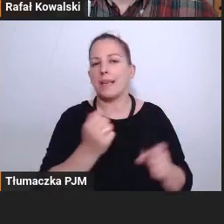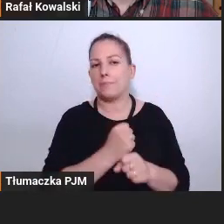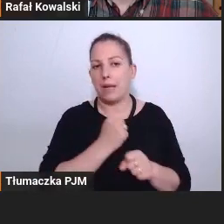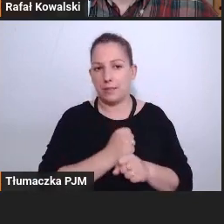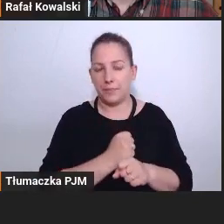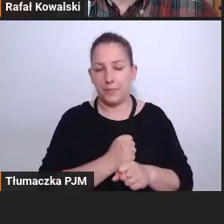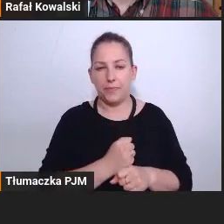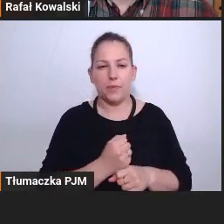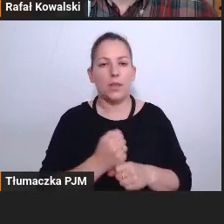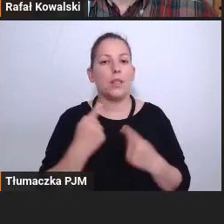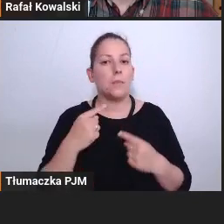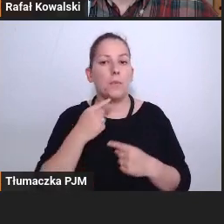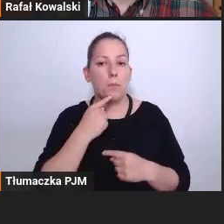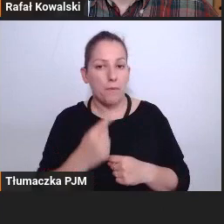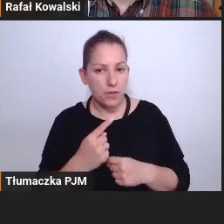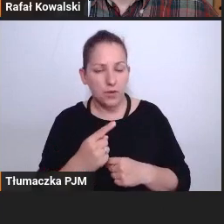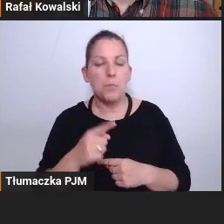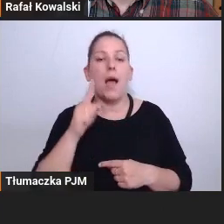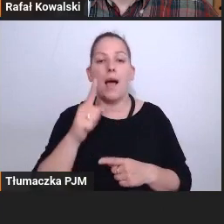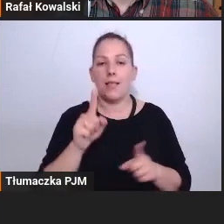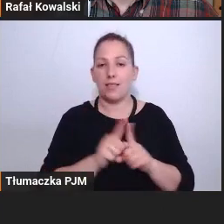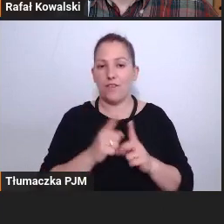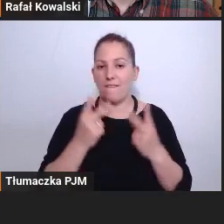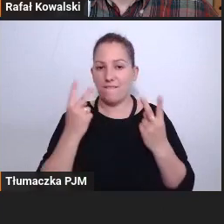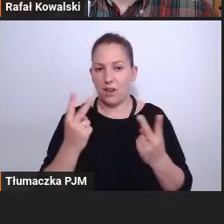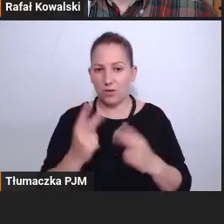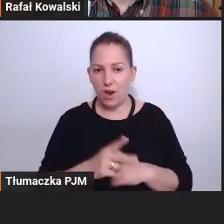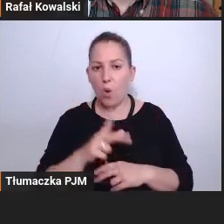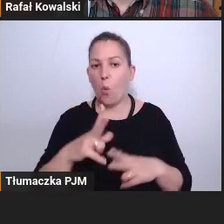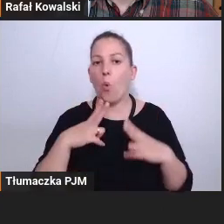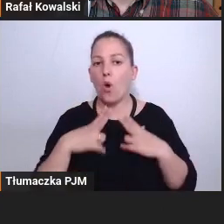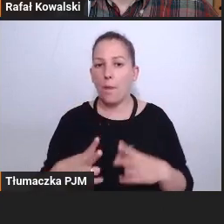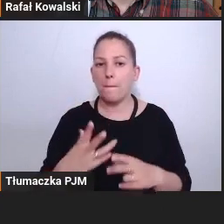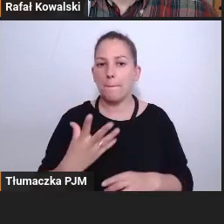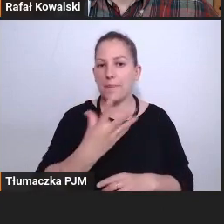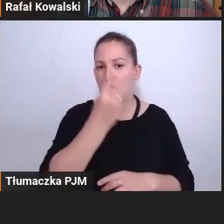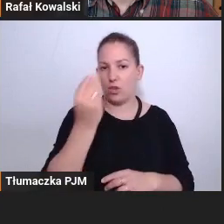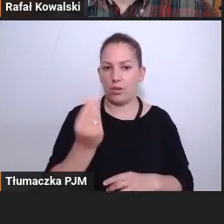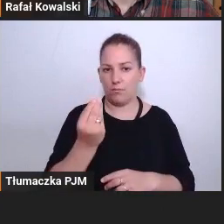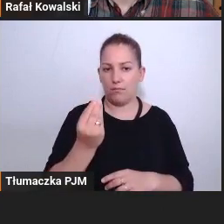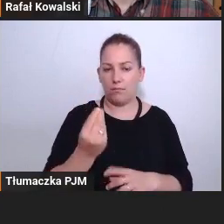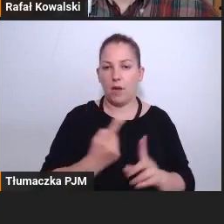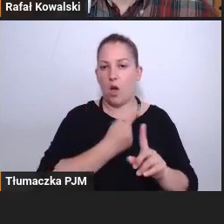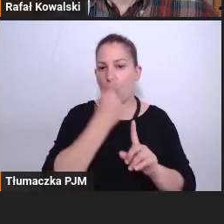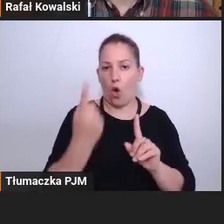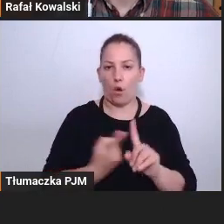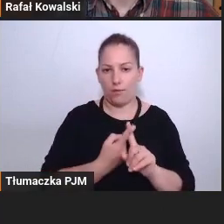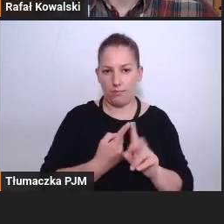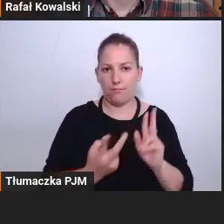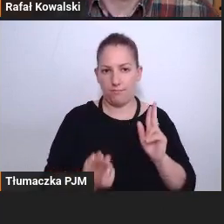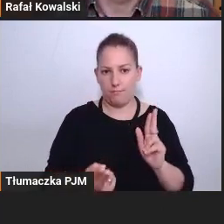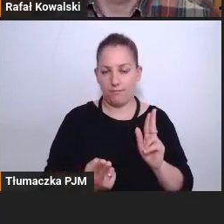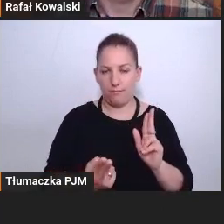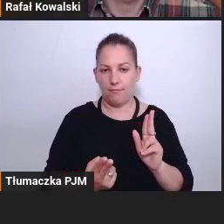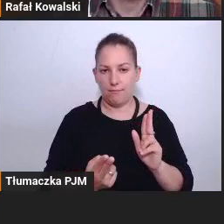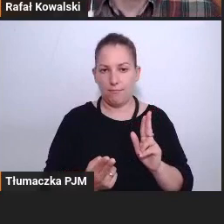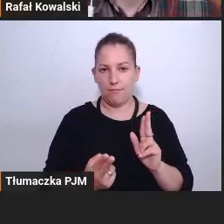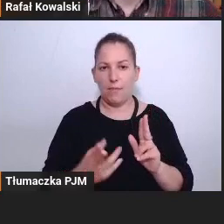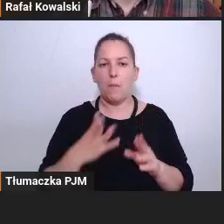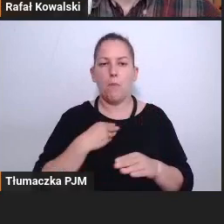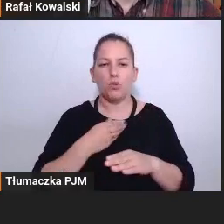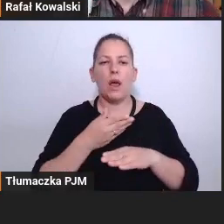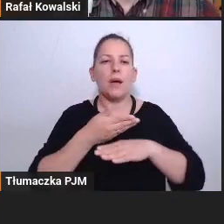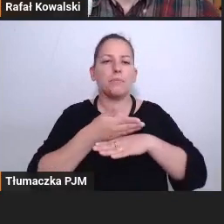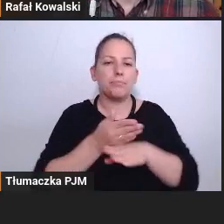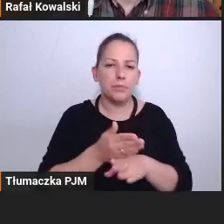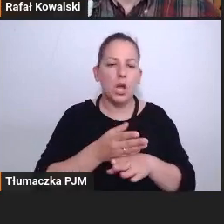Nie powiedzieliśmy, a to jest bardzo istotne, że ten urlop to jest 5 dni w roku kalendarzowym, tak? I on może być dzielony, znaczy on może